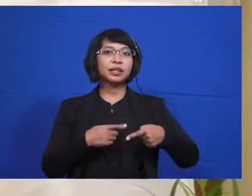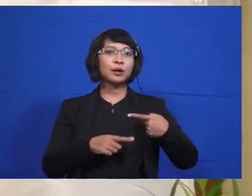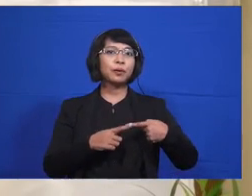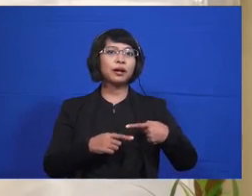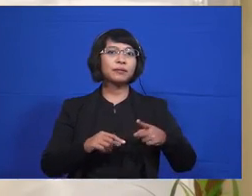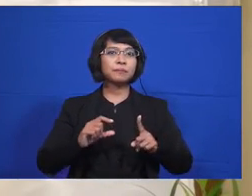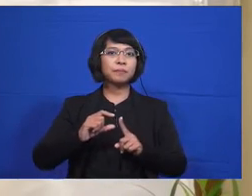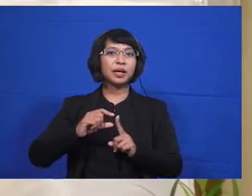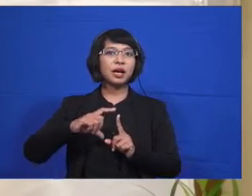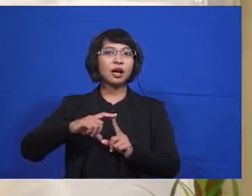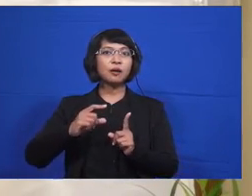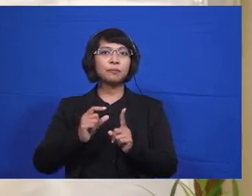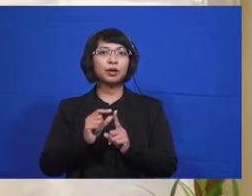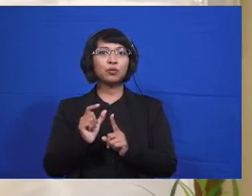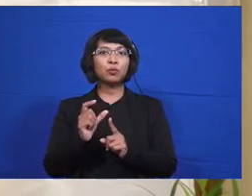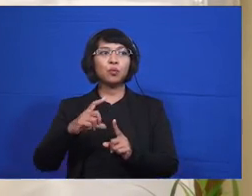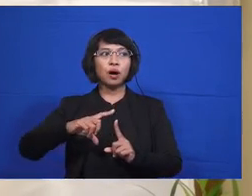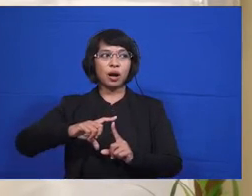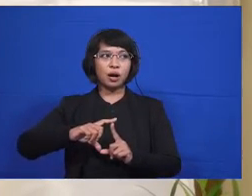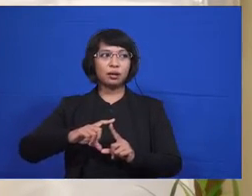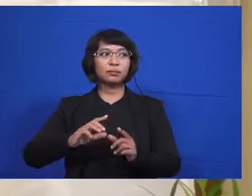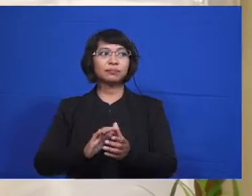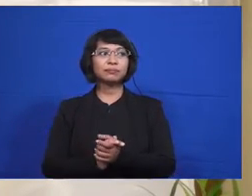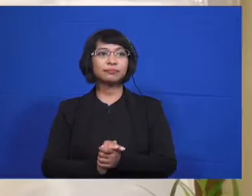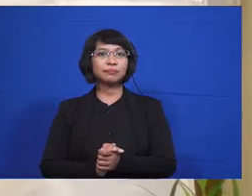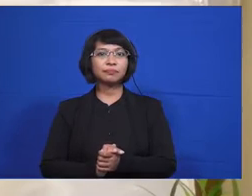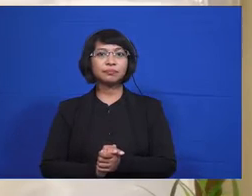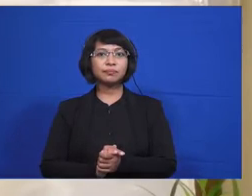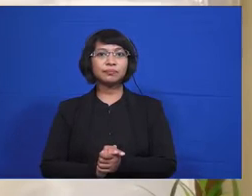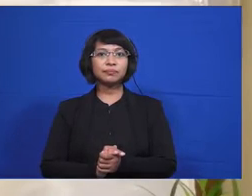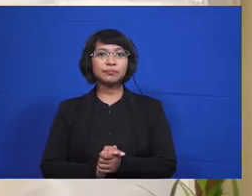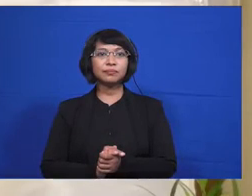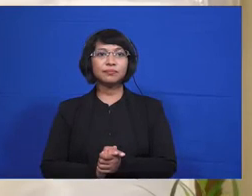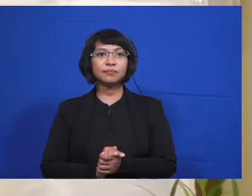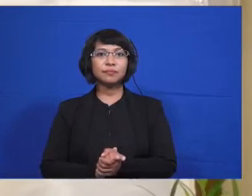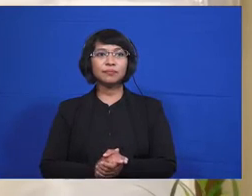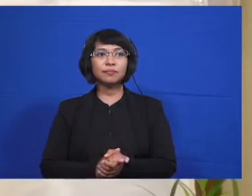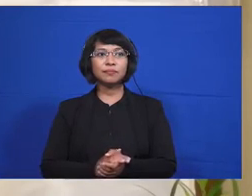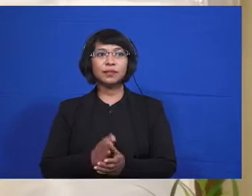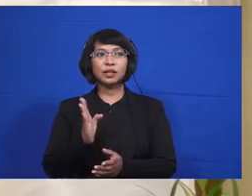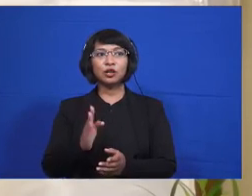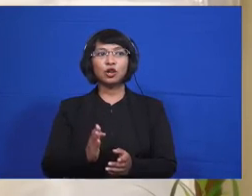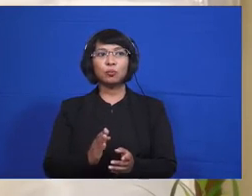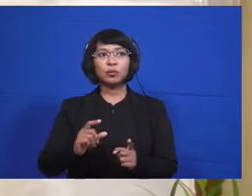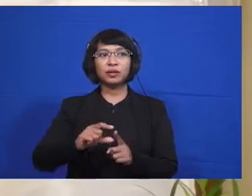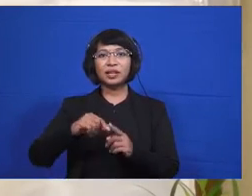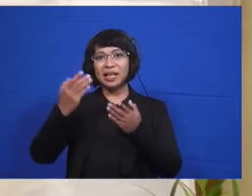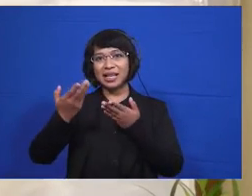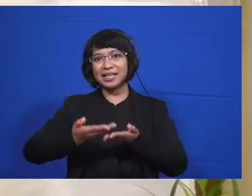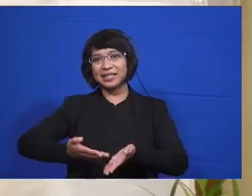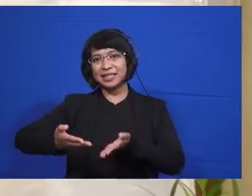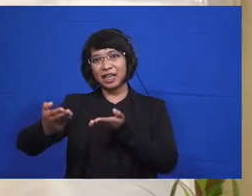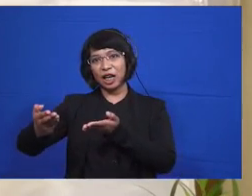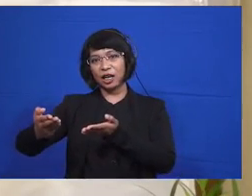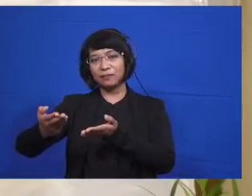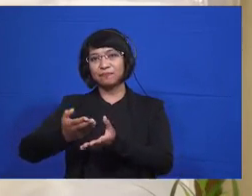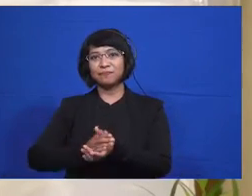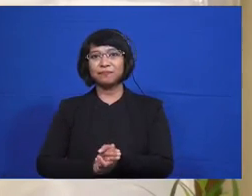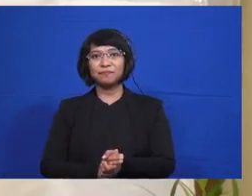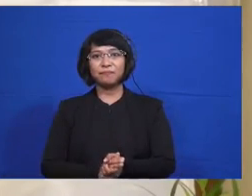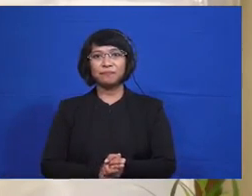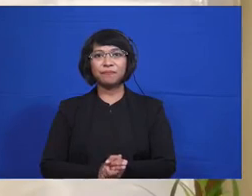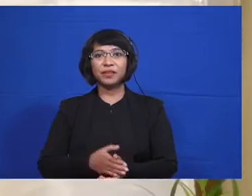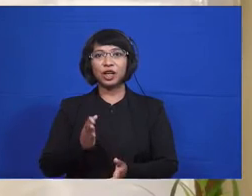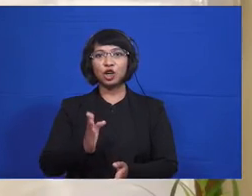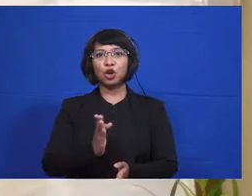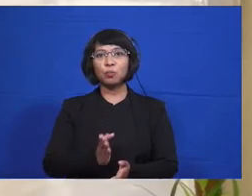Papua, Romo Melianus Bidana PR. Dipersilahkan langsung turun ke bawah. Romo